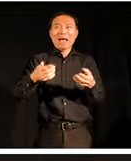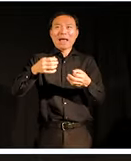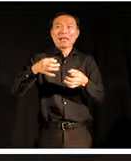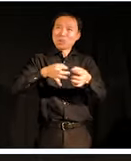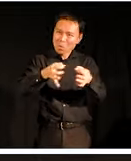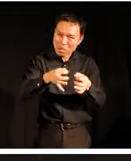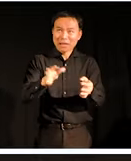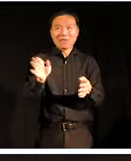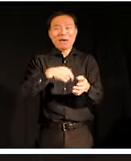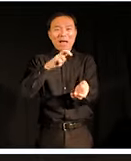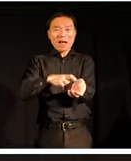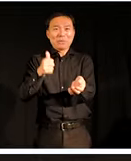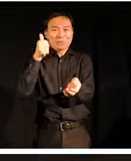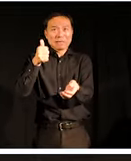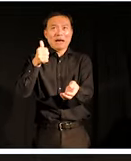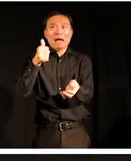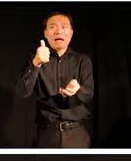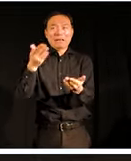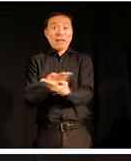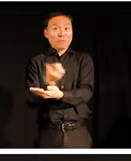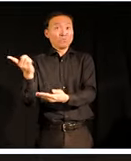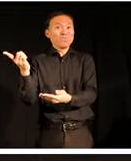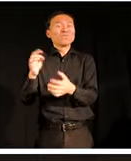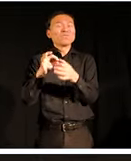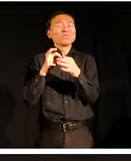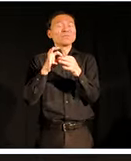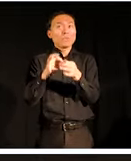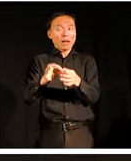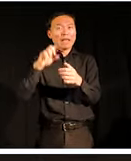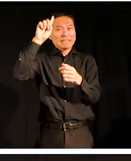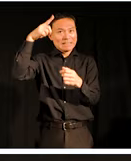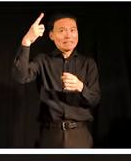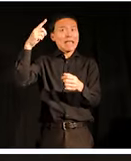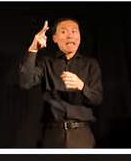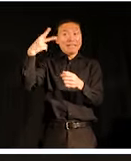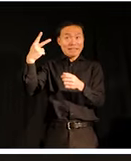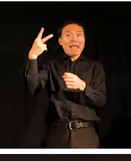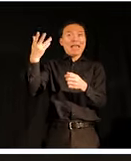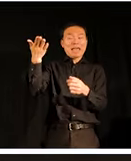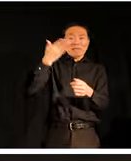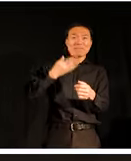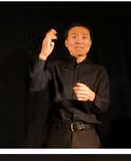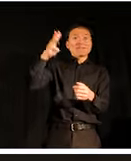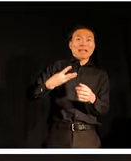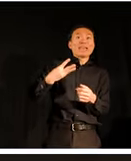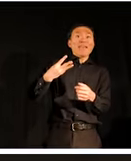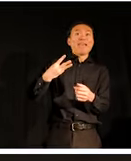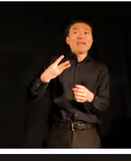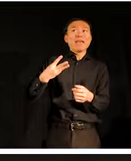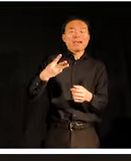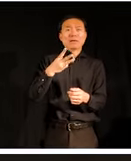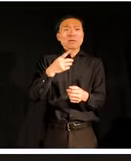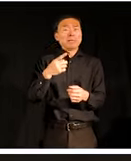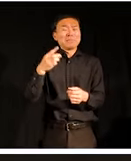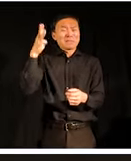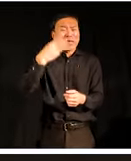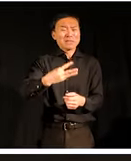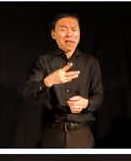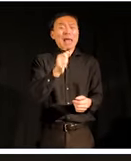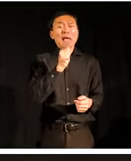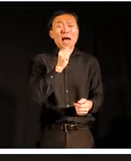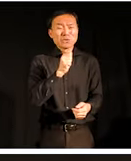お医者様になったりするわけよねだからその1世2世からねまた3世代に渡って歌手なるなんてあり